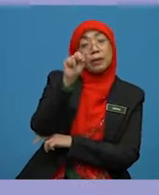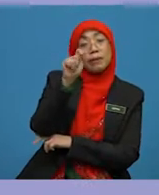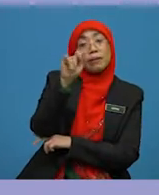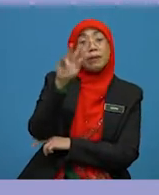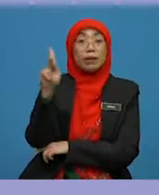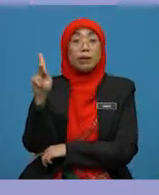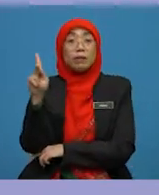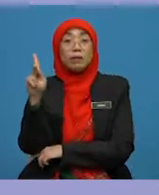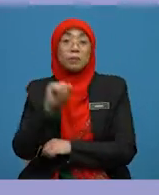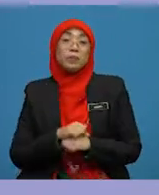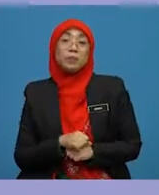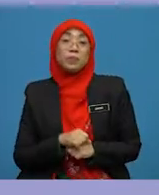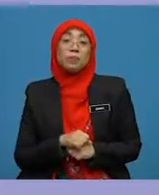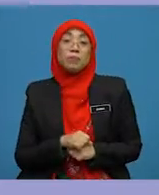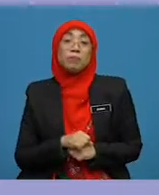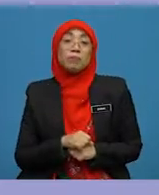Soalan 1B.